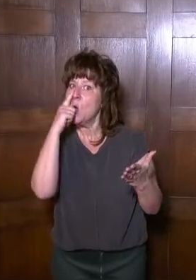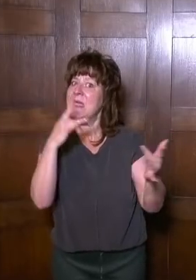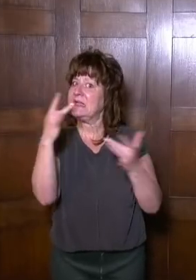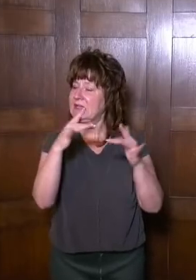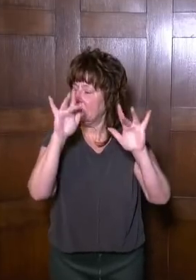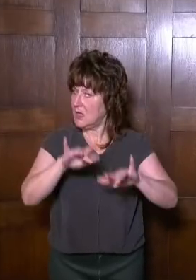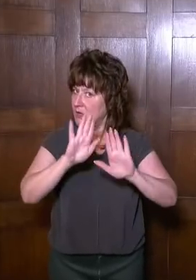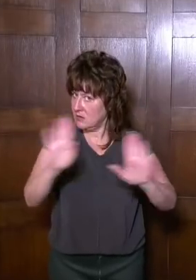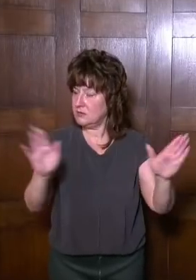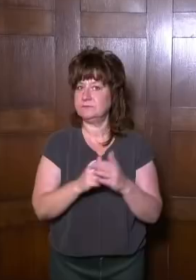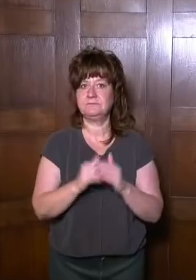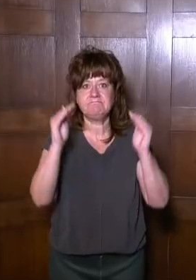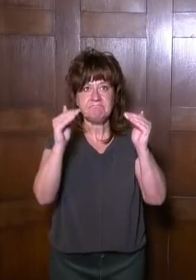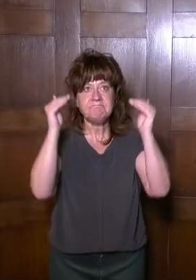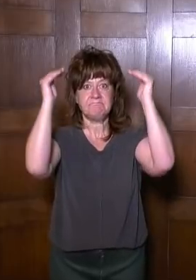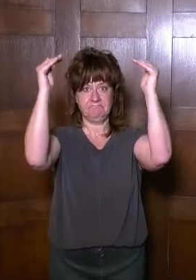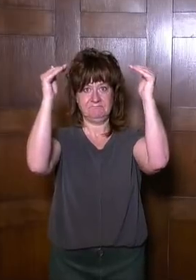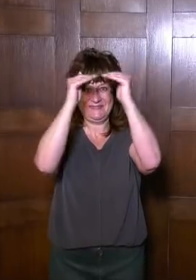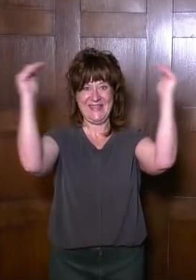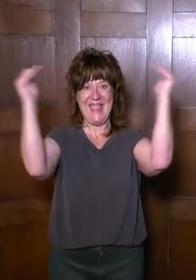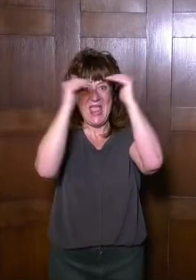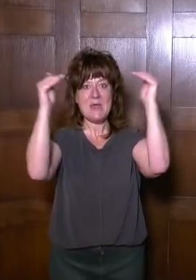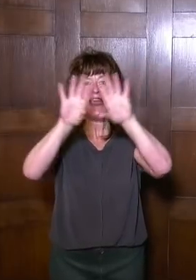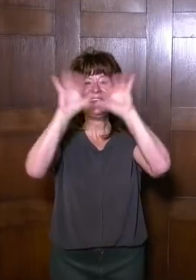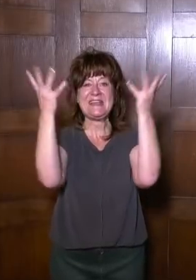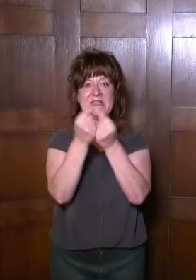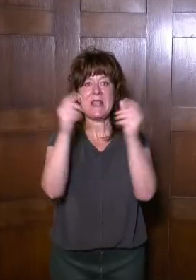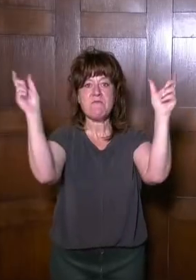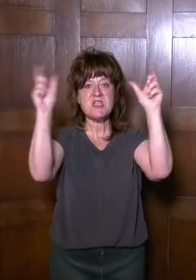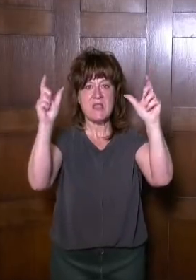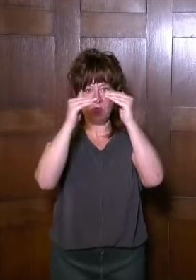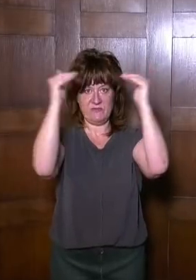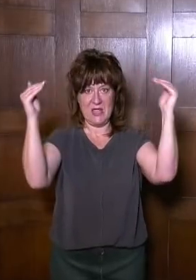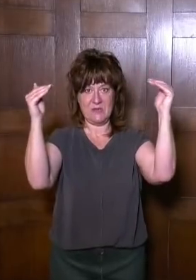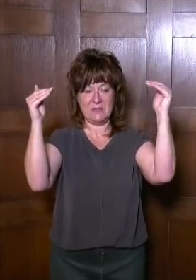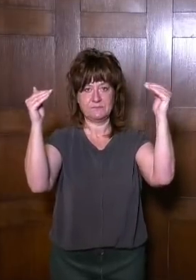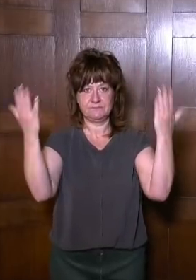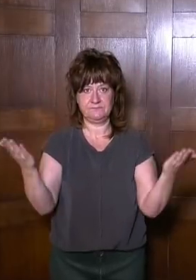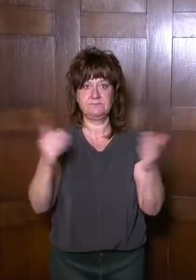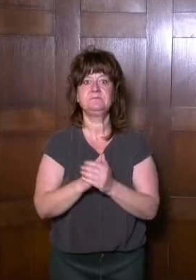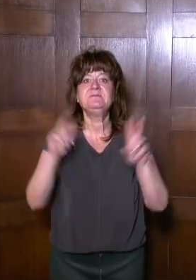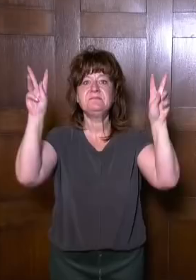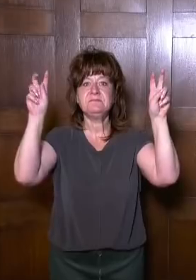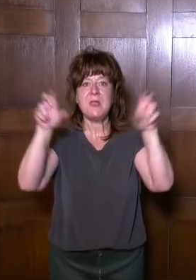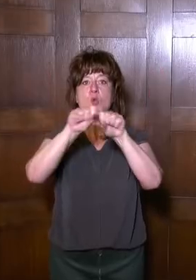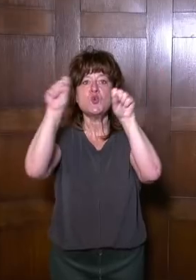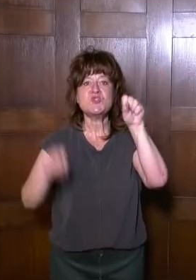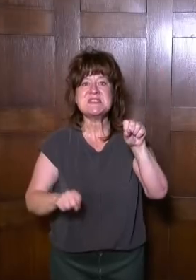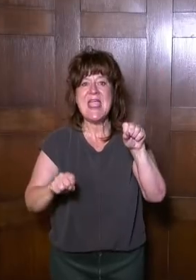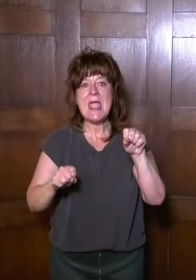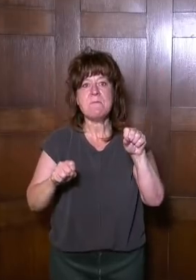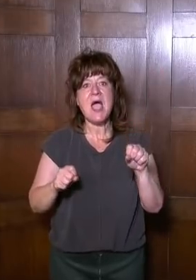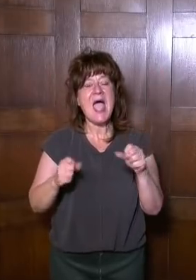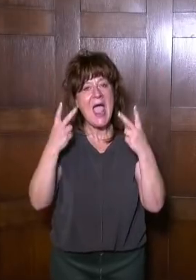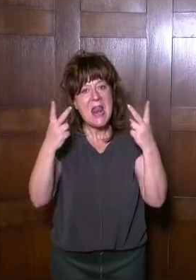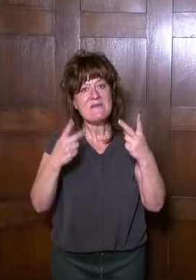schwierigste Ebene, nämlich das ist die Ebene, wo wir hier sitzen, die gesamtgesellschaftliche Ebene. Systemrelevanz zeigt sich darin, dass wir untereinander reden, dass